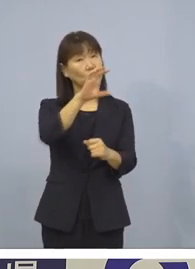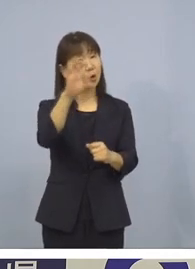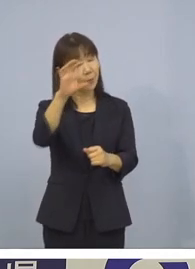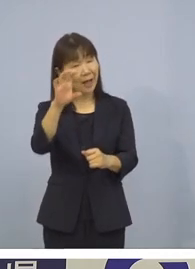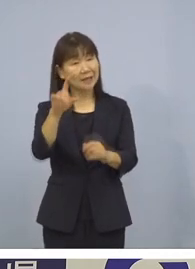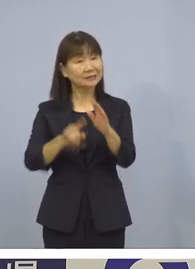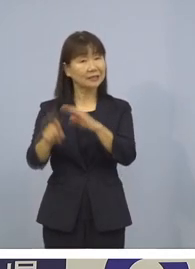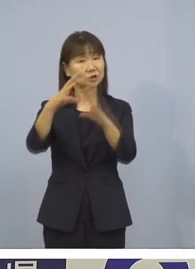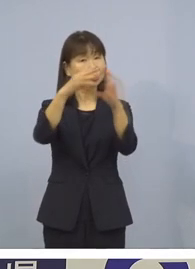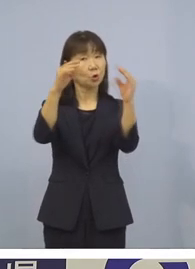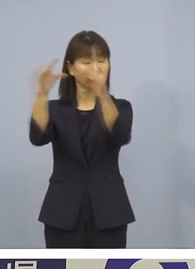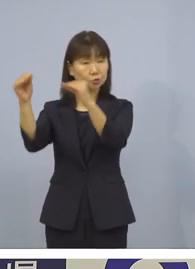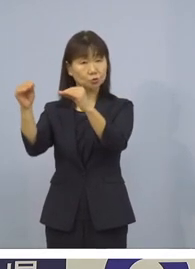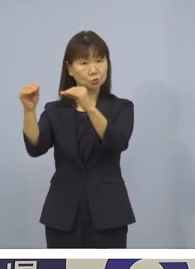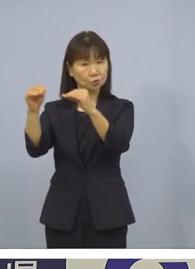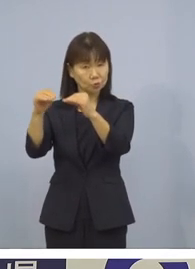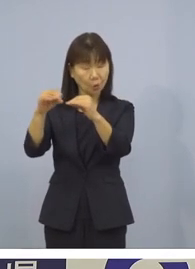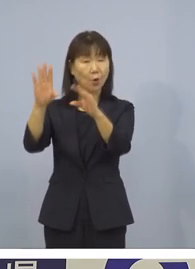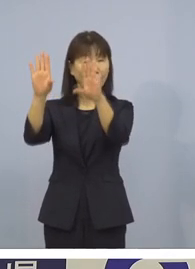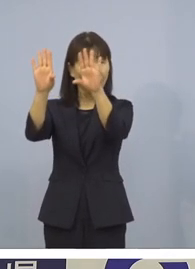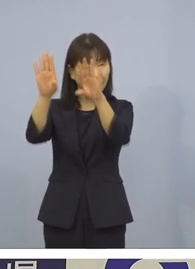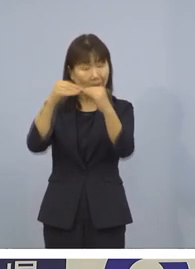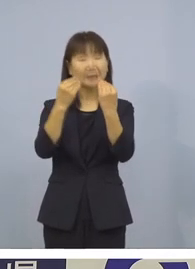のコピー&インプルーブメントですから、